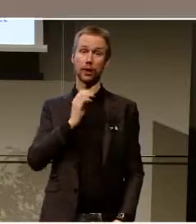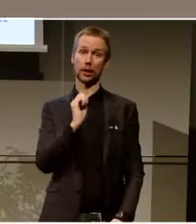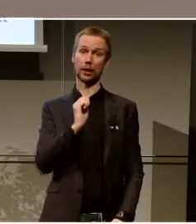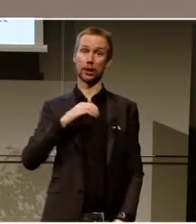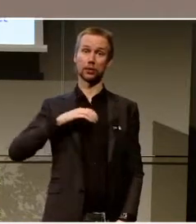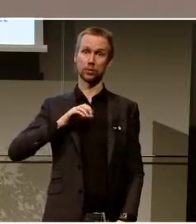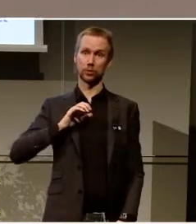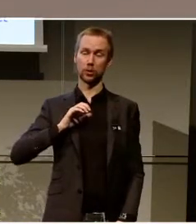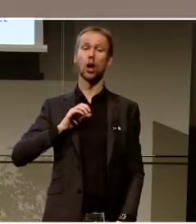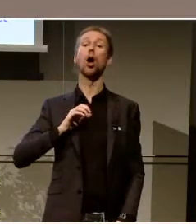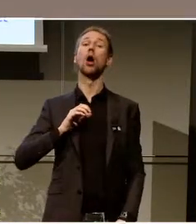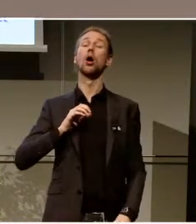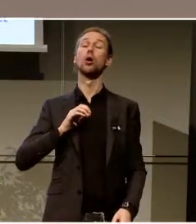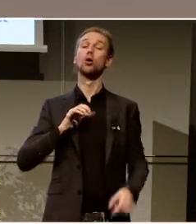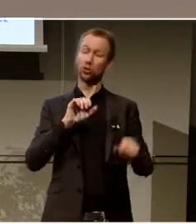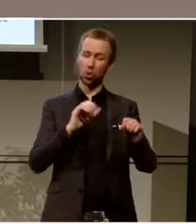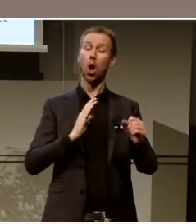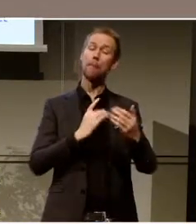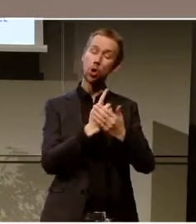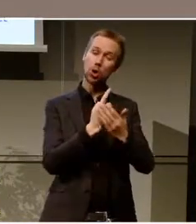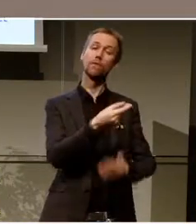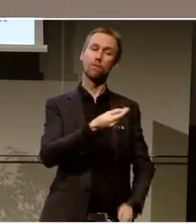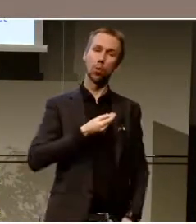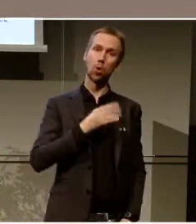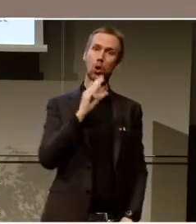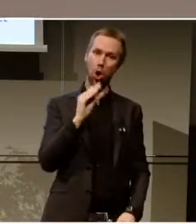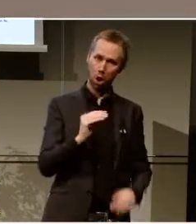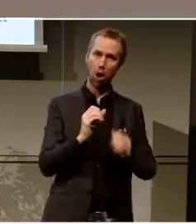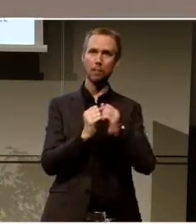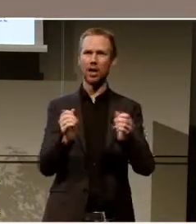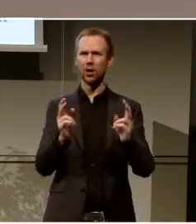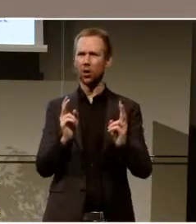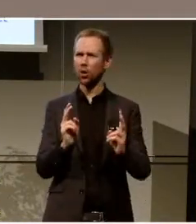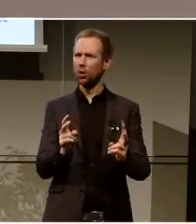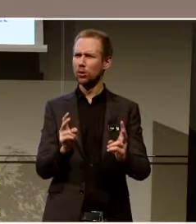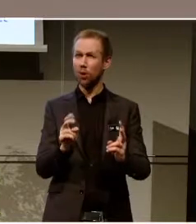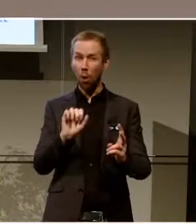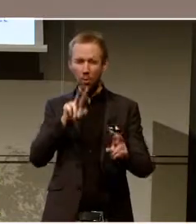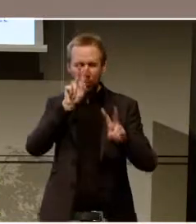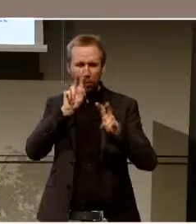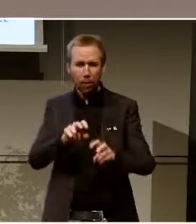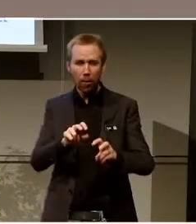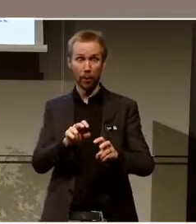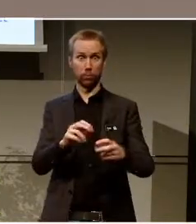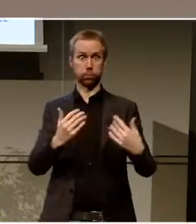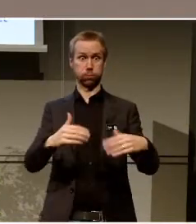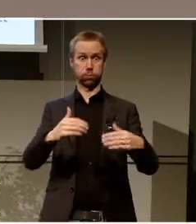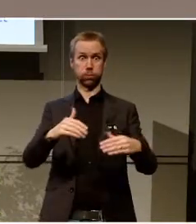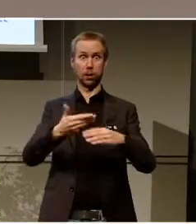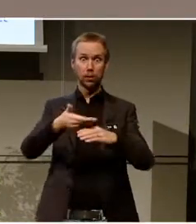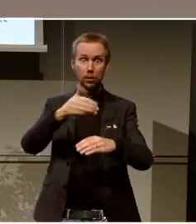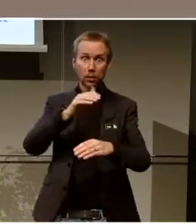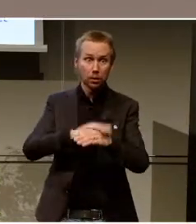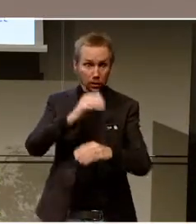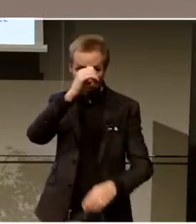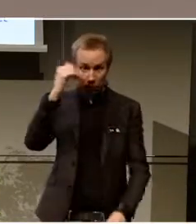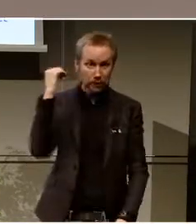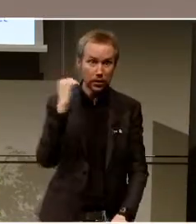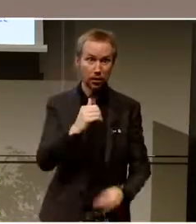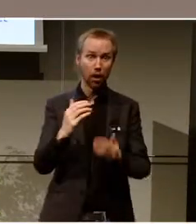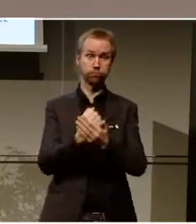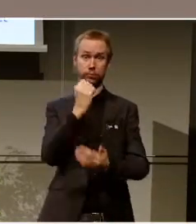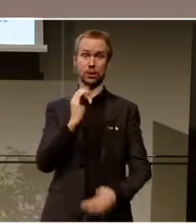man ska också rent, om man tittar på hur komplicerat det är att få en e-legitimation, så måste den processen också vara enkel. Det måste